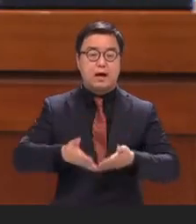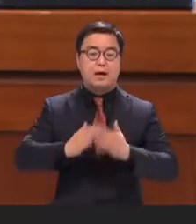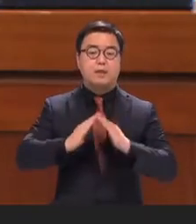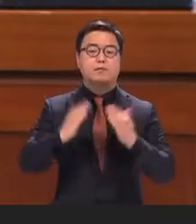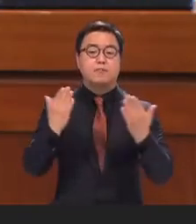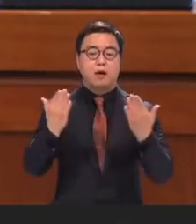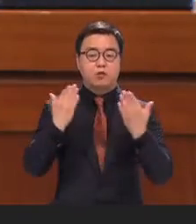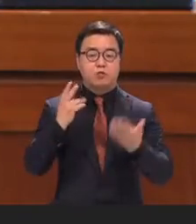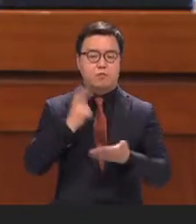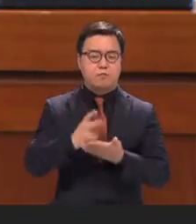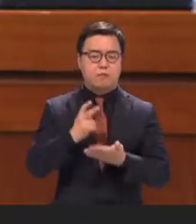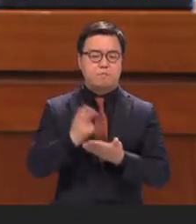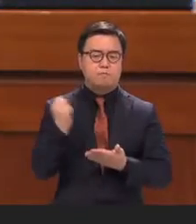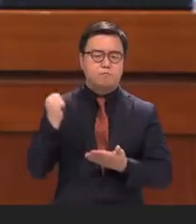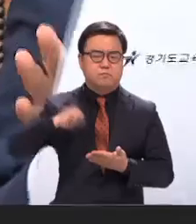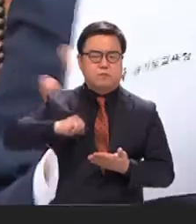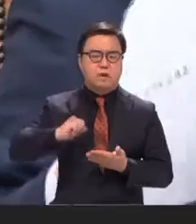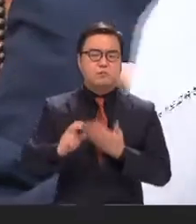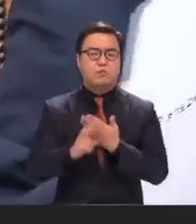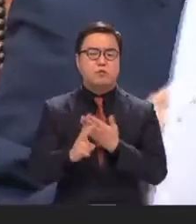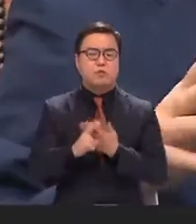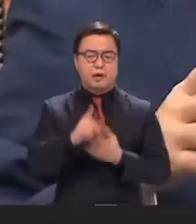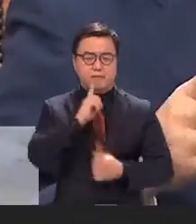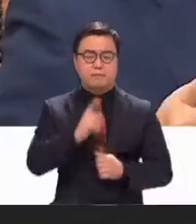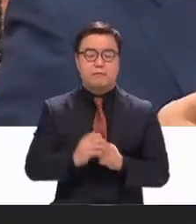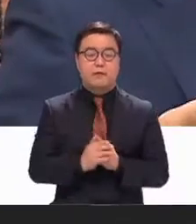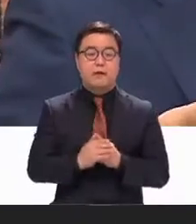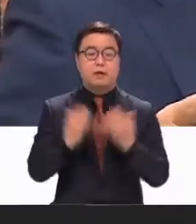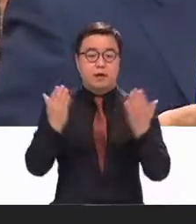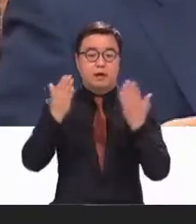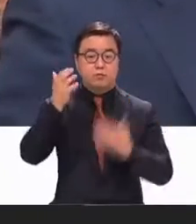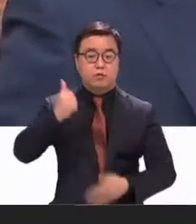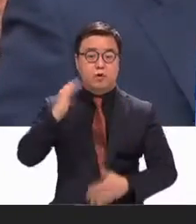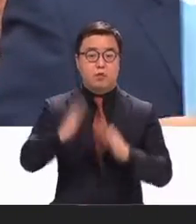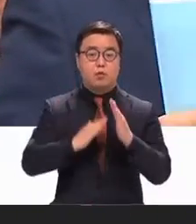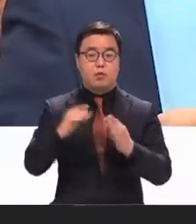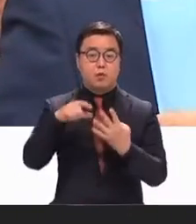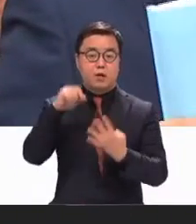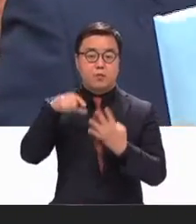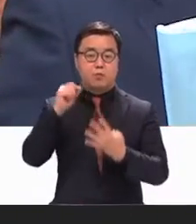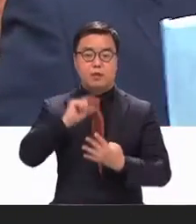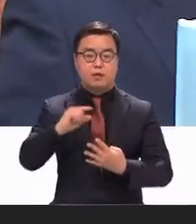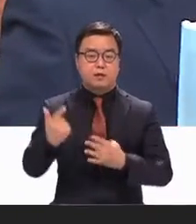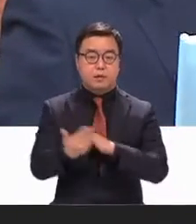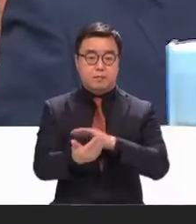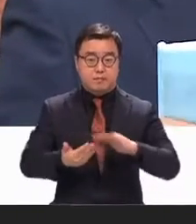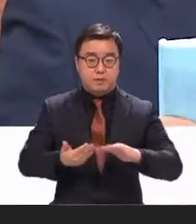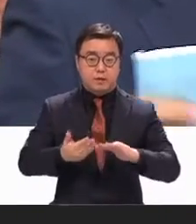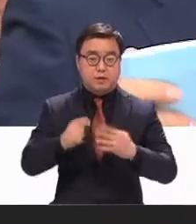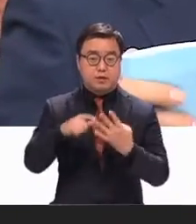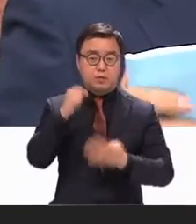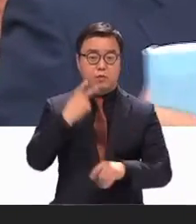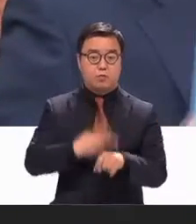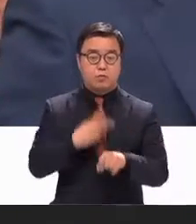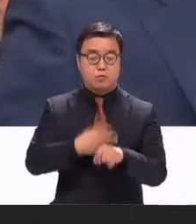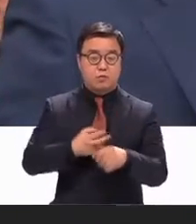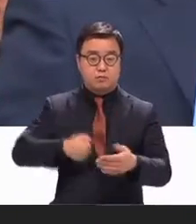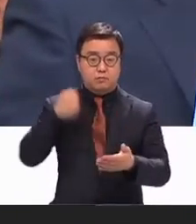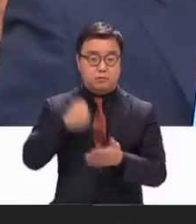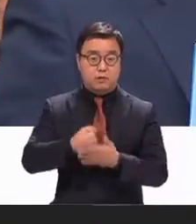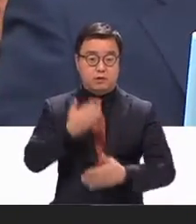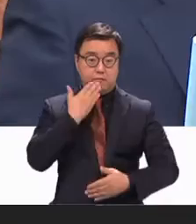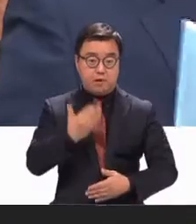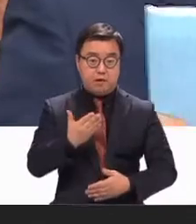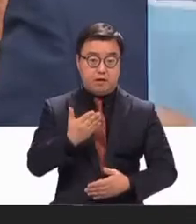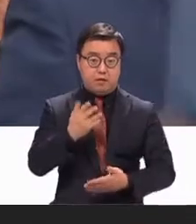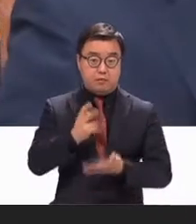위반했다는 지적도 이어졌습니다. 학교장이 공개 채용을 하지 않고 미리 채용할 교사를 내정하는 것이 법적으로 가능합니까?